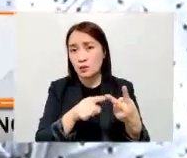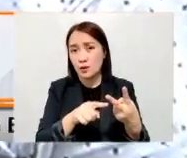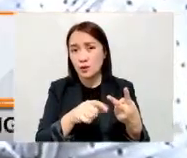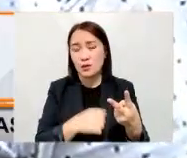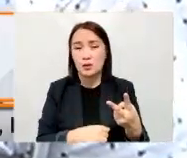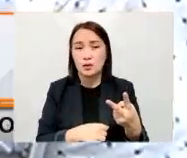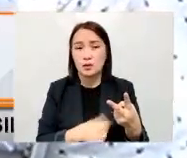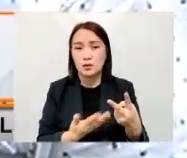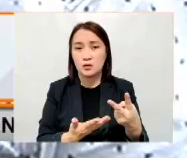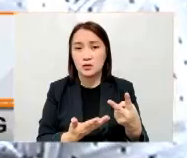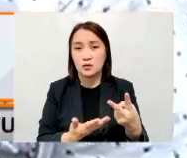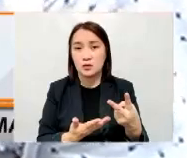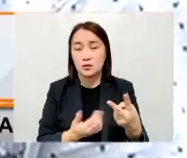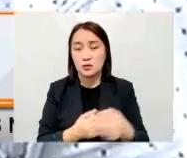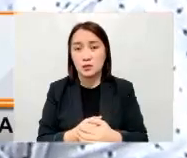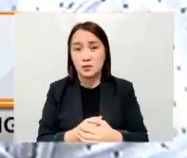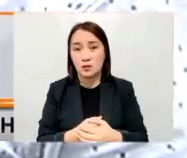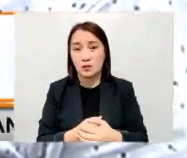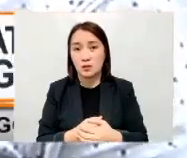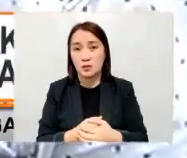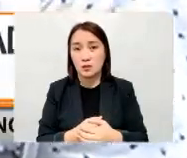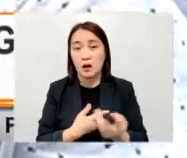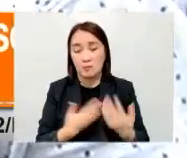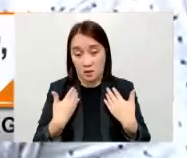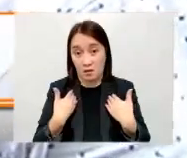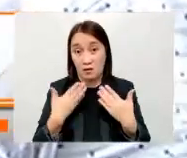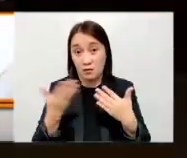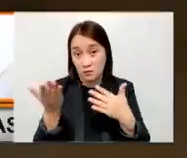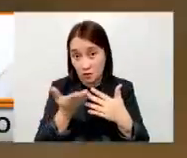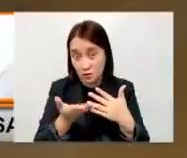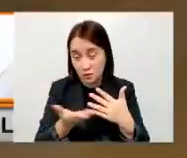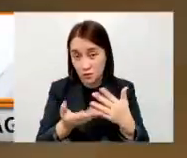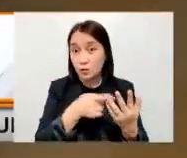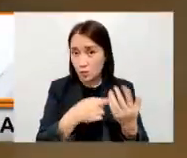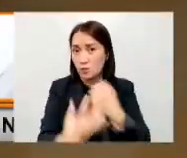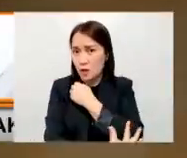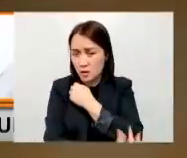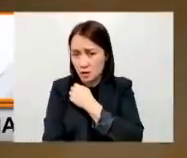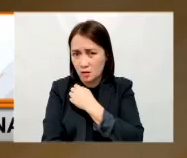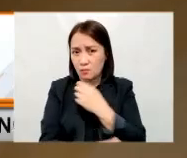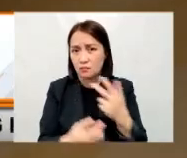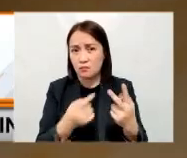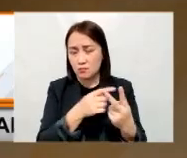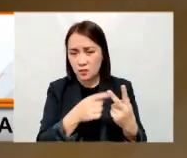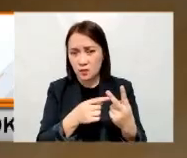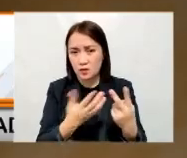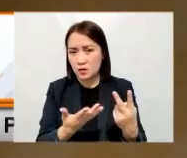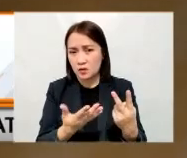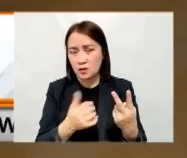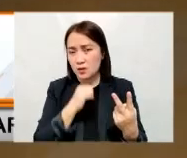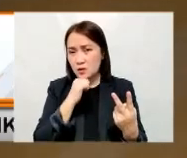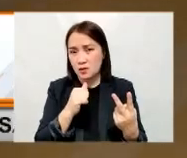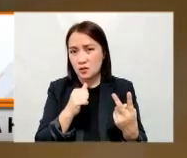nagiging biktima ho, lalo ho kung nakasuhan ho sila, mahirap na tao lang sila. Hindi naman kumbinsido ang